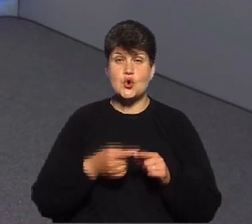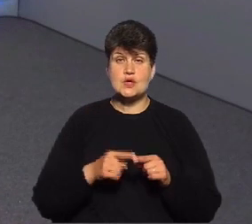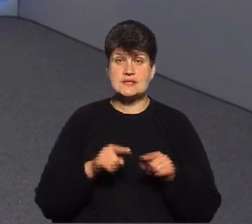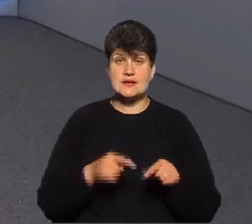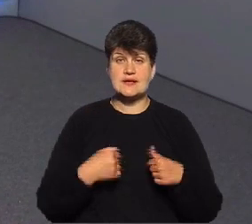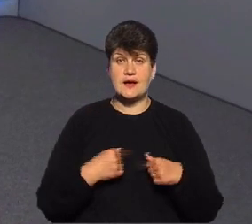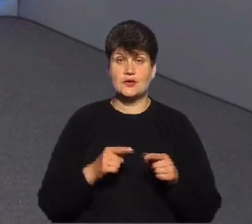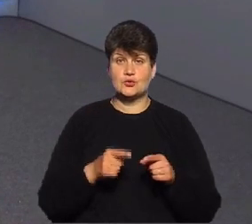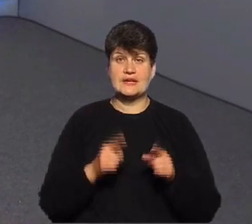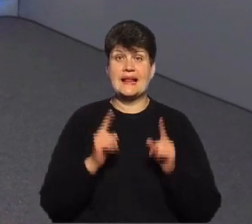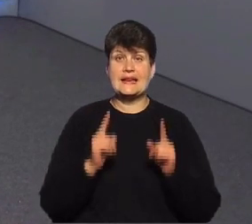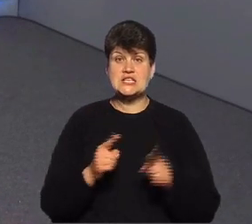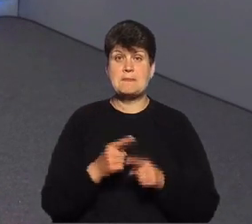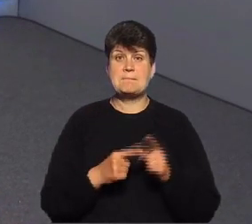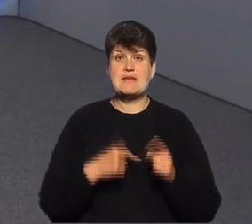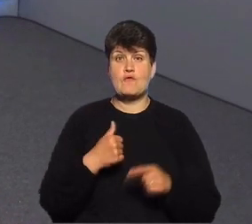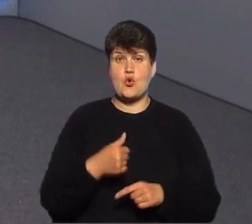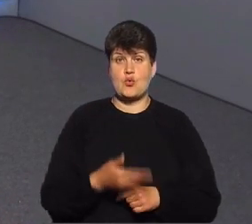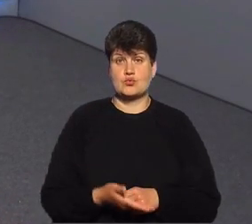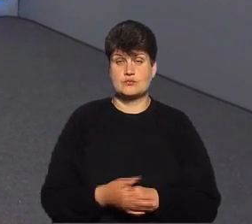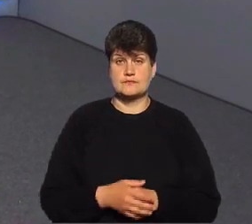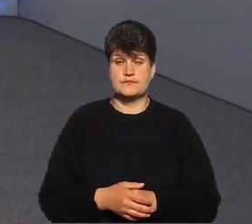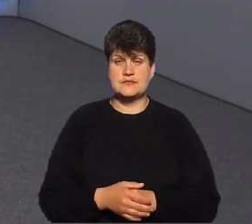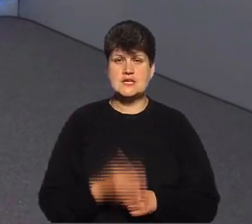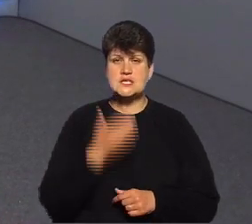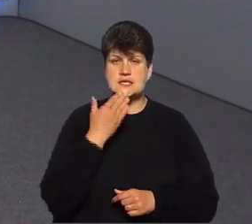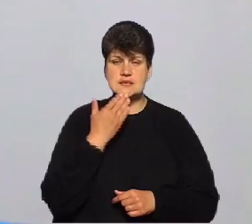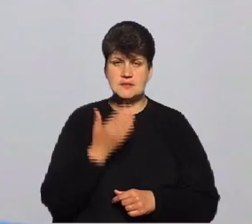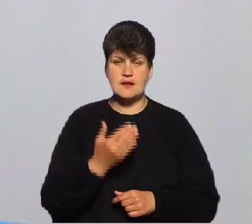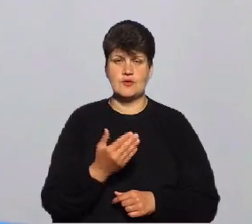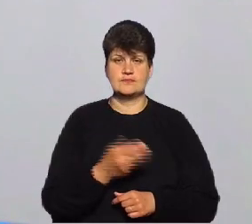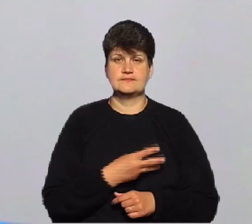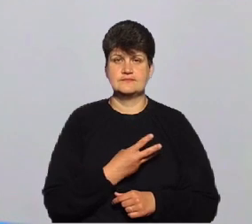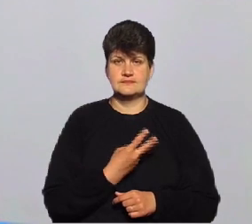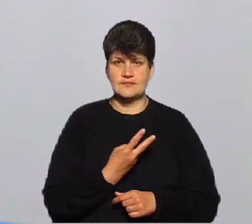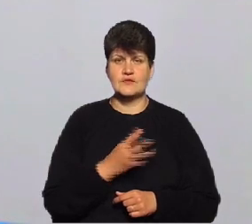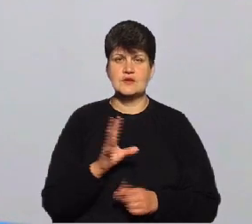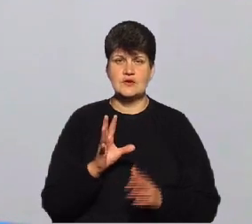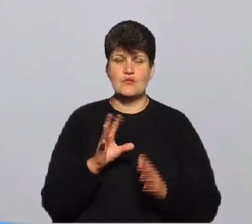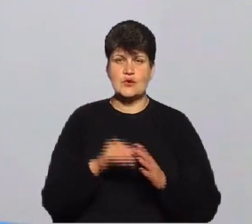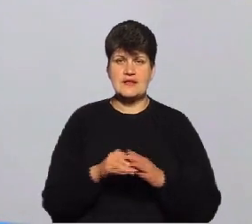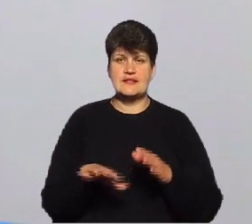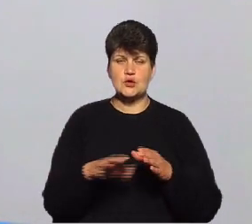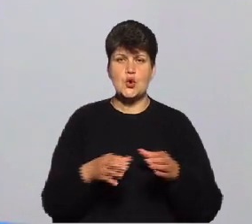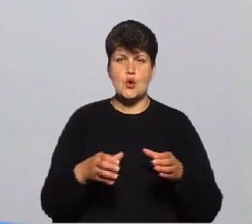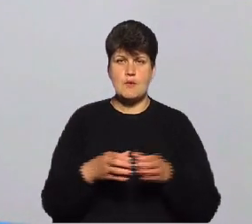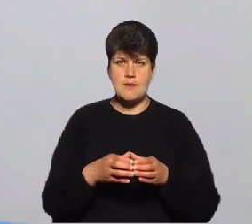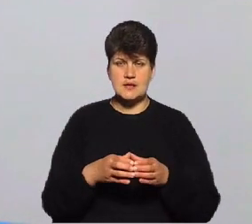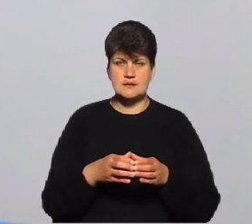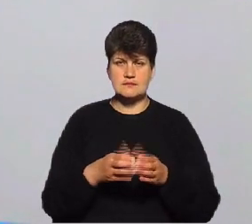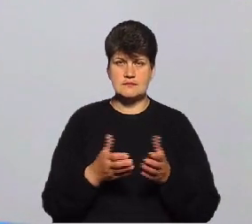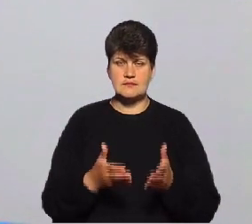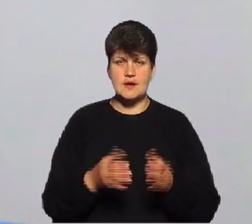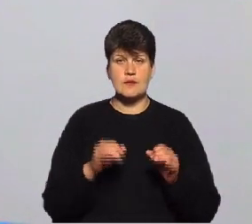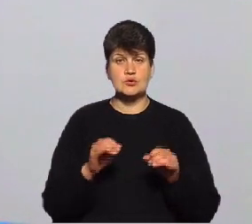півроку. Я ще запитаю про амбіції. Вони ще поки що влазять в територію громади Копичанецької. Можливо, буде другий